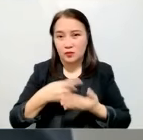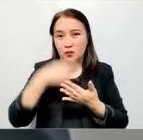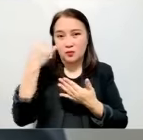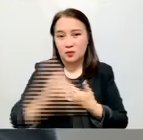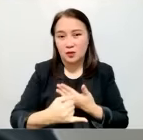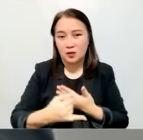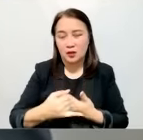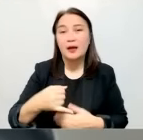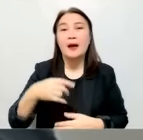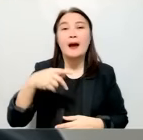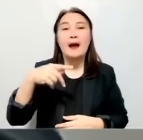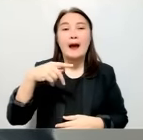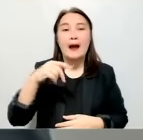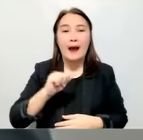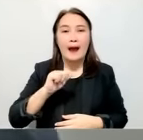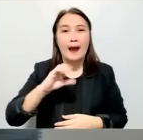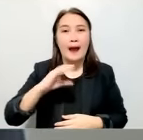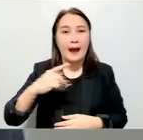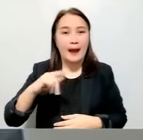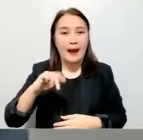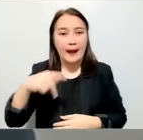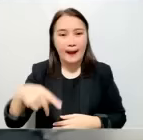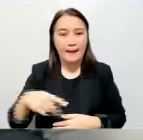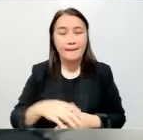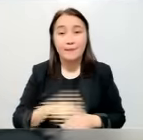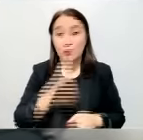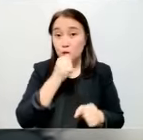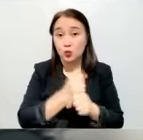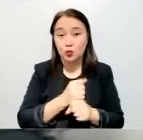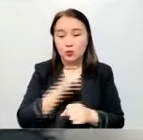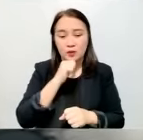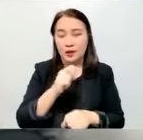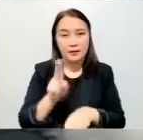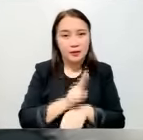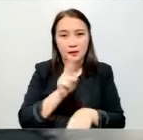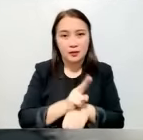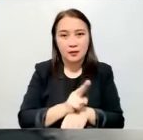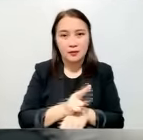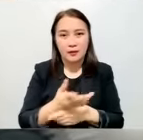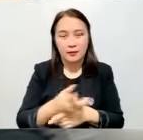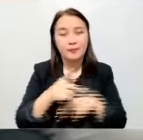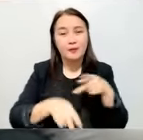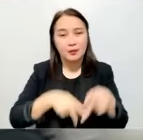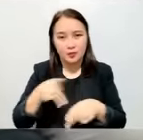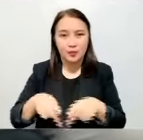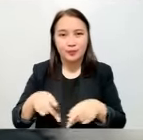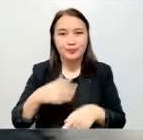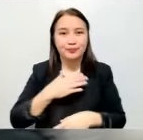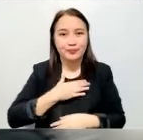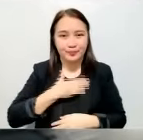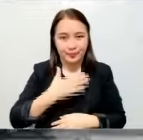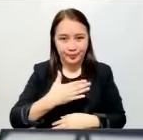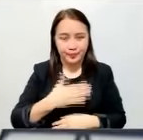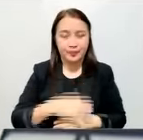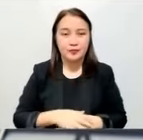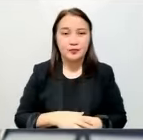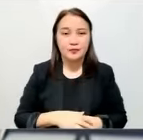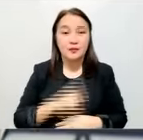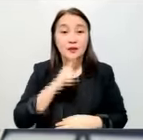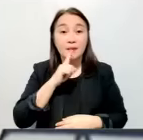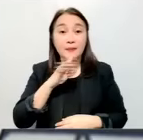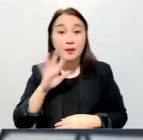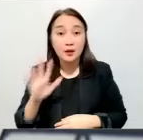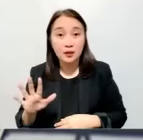Pagtitiyak nila, hindi magagamit ang pondo para sa People's Initiative. Promise natin ang sinasabi ng ating